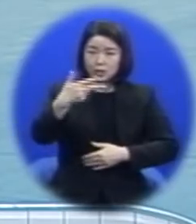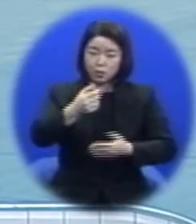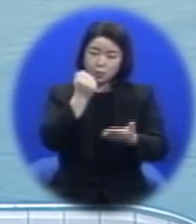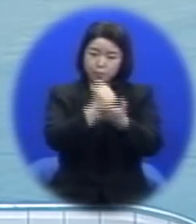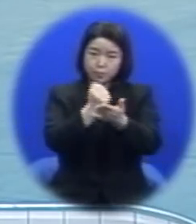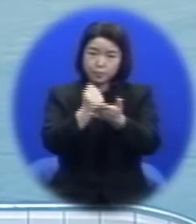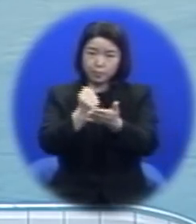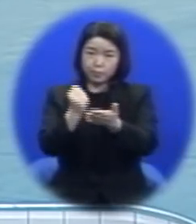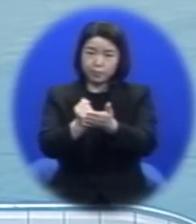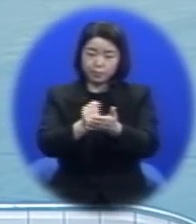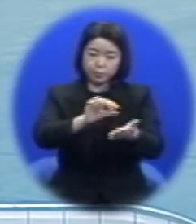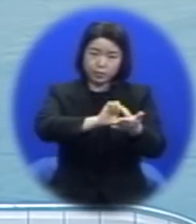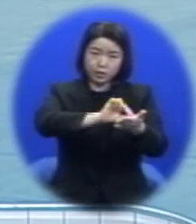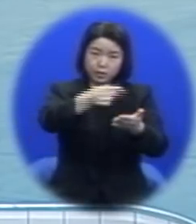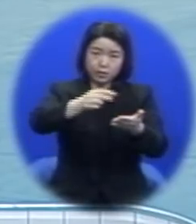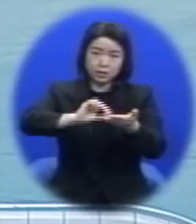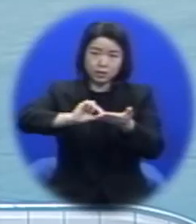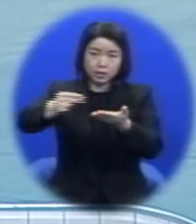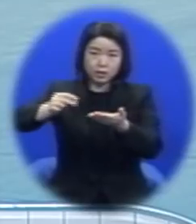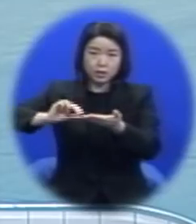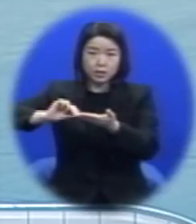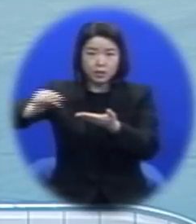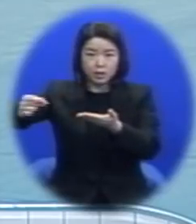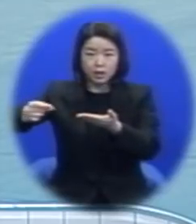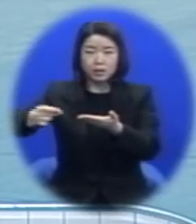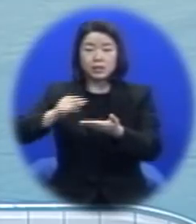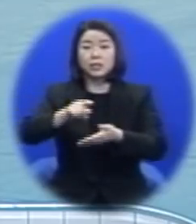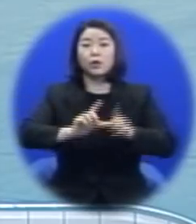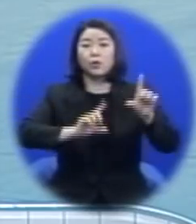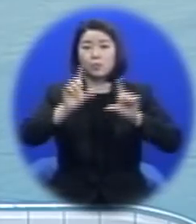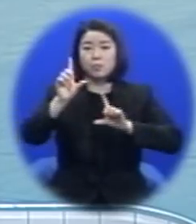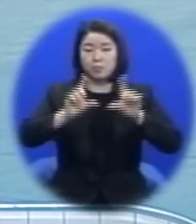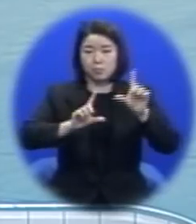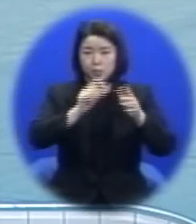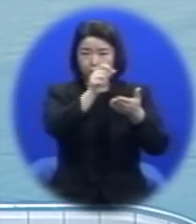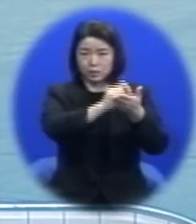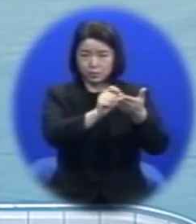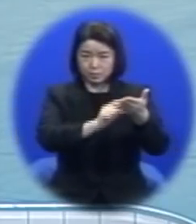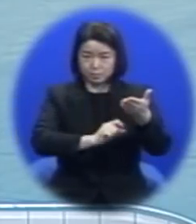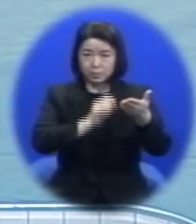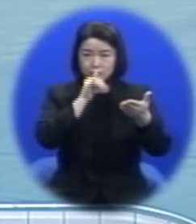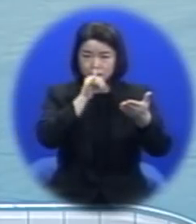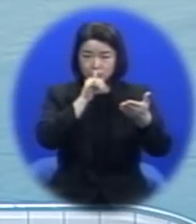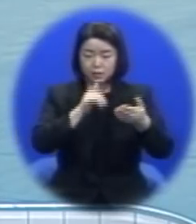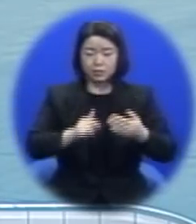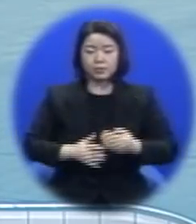두루마리를 하나하나 인을 떼는 그런 장면이 기록되어져 있습니다.